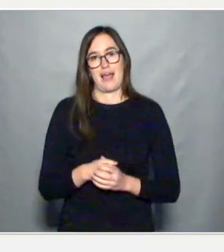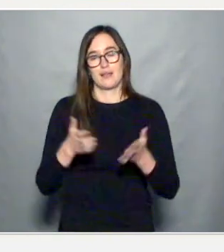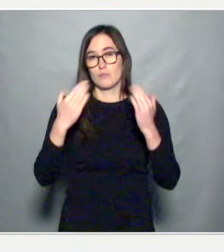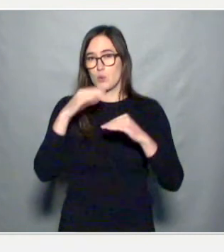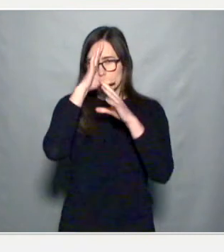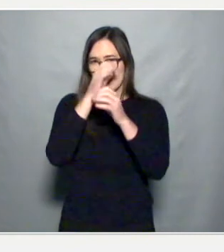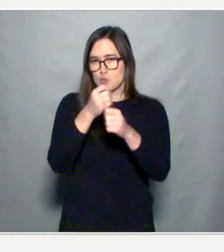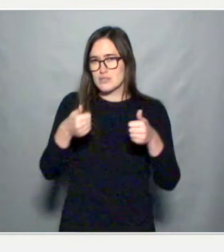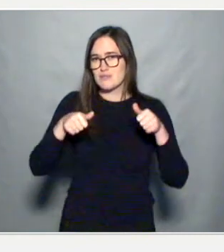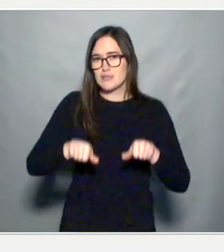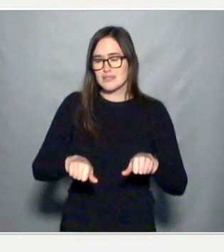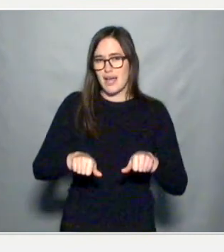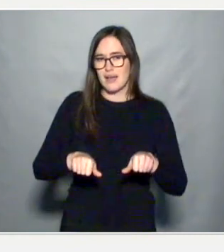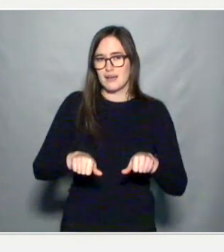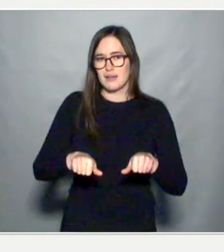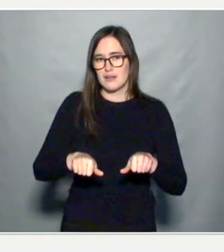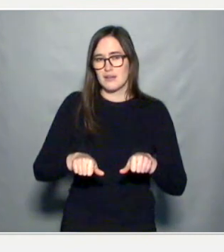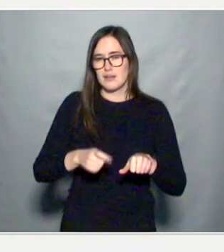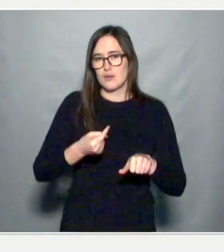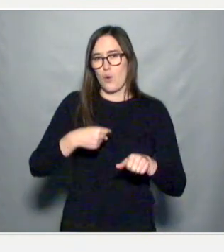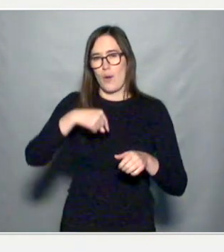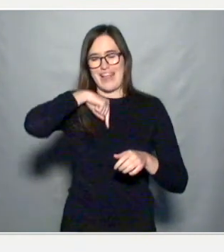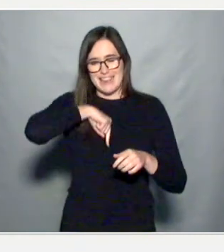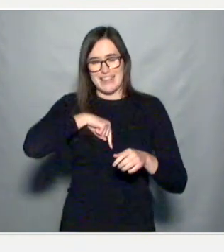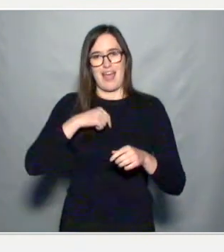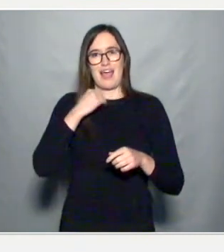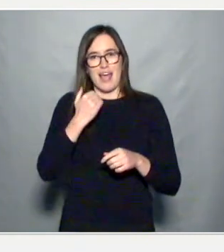Koncentrationssvårigheter och damp ger en inre ständig kamp.